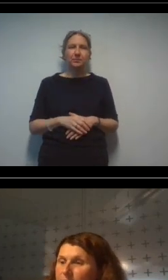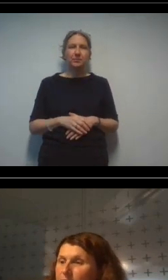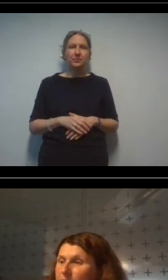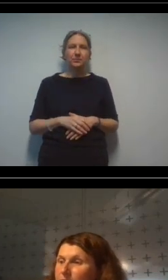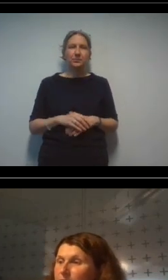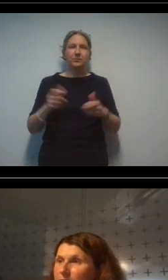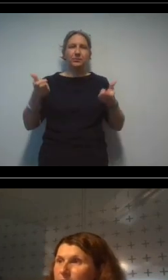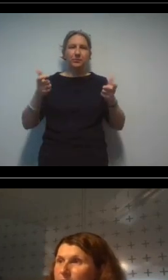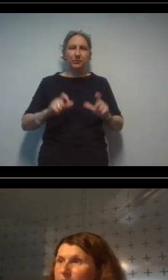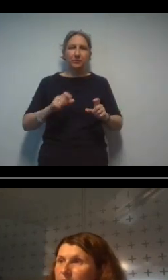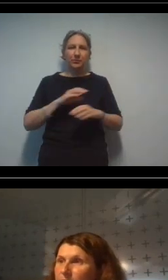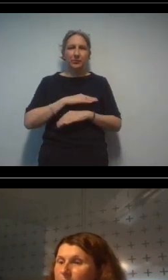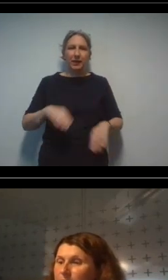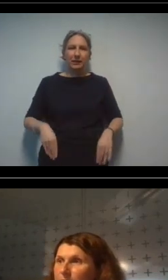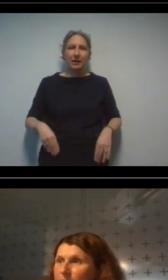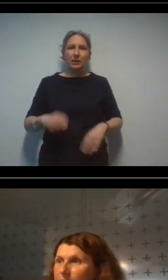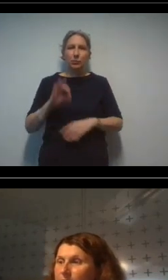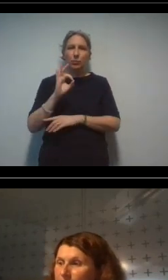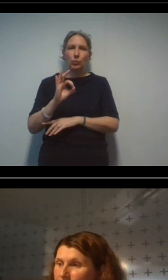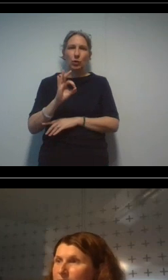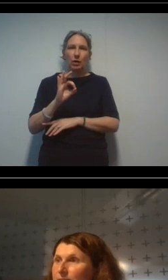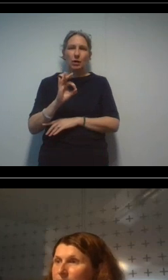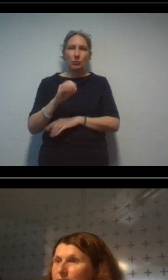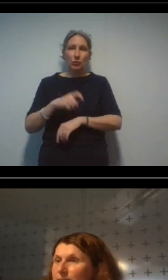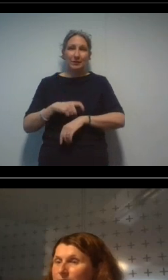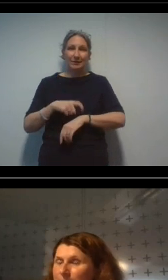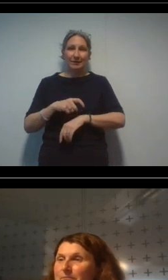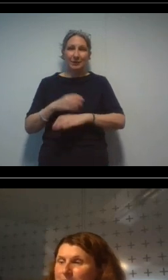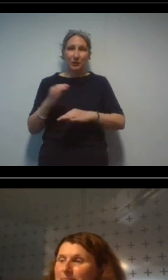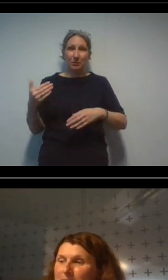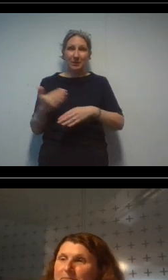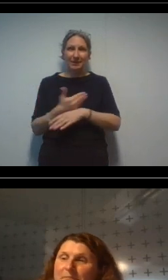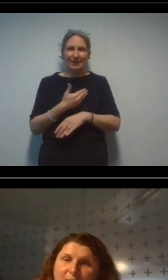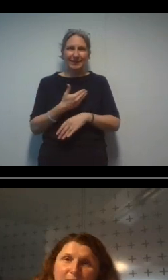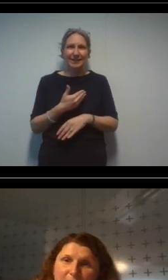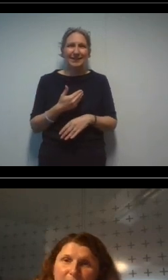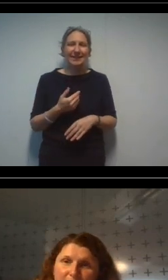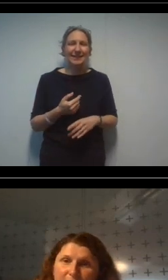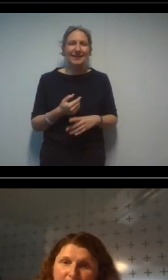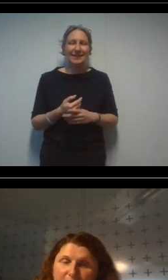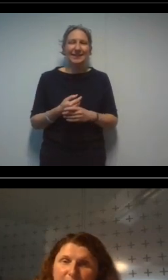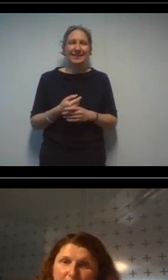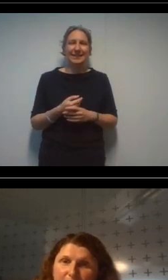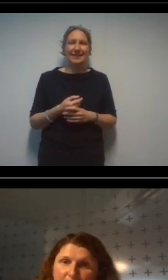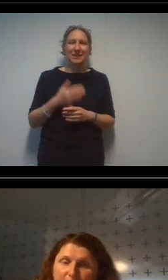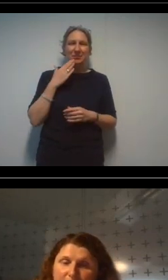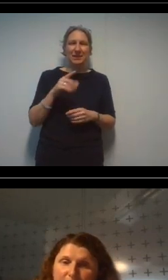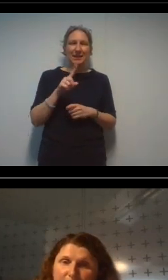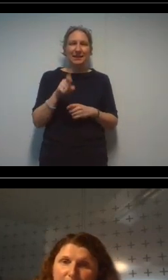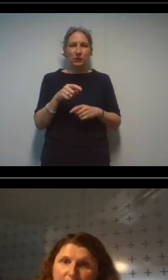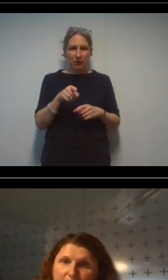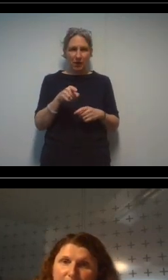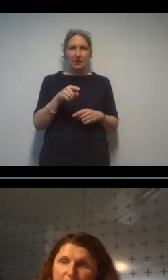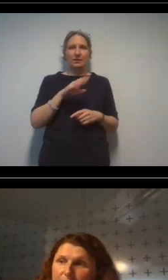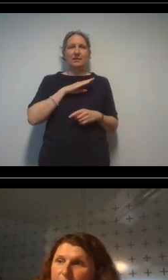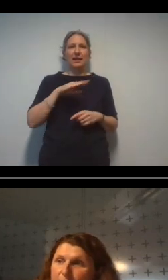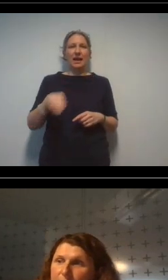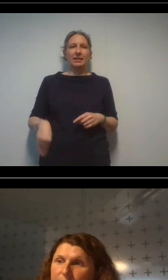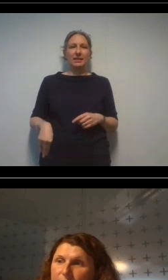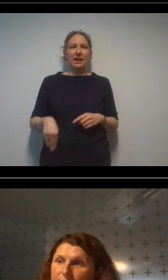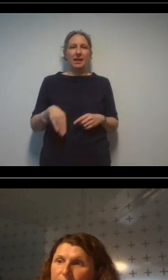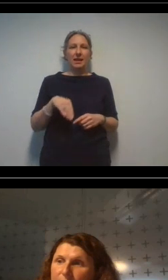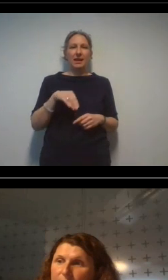la dernière bulle, parce que je vois le temps qui passe et s'il y a encore des questions après, si on peut peut-être aller sur la dernière slide.